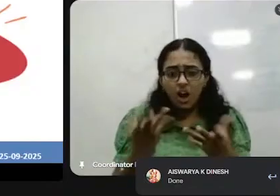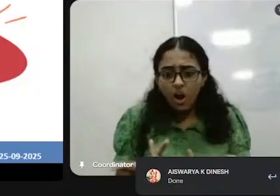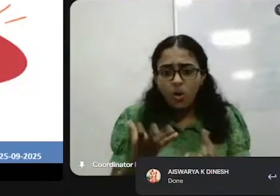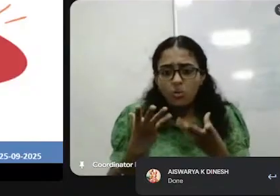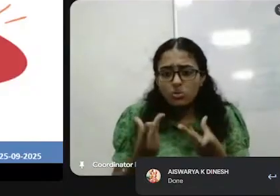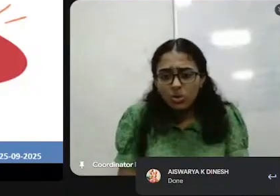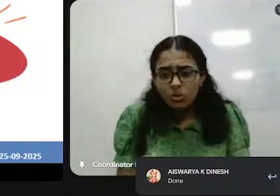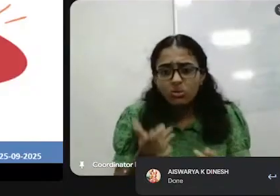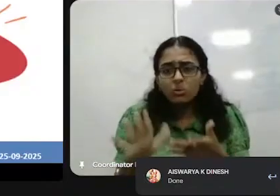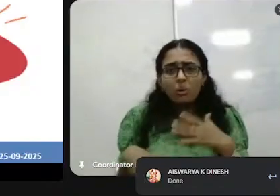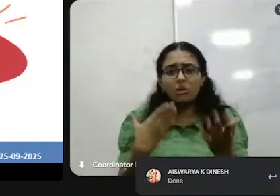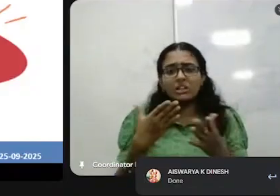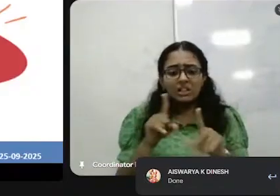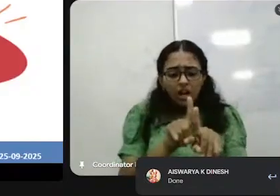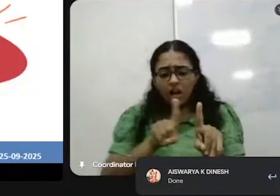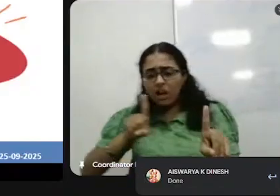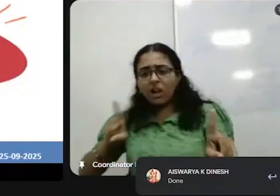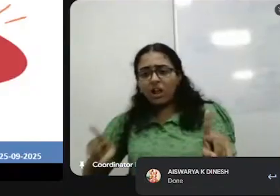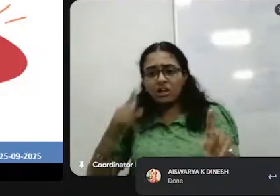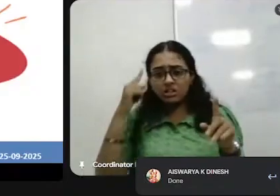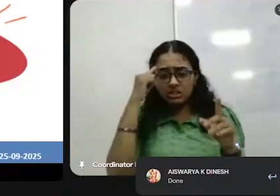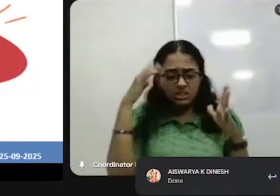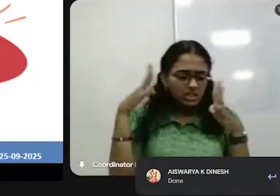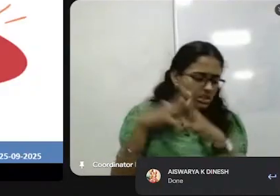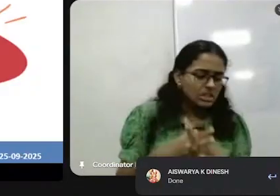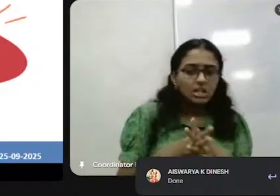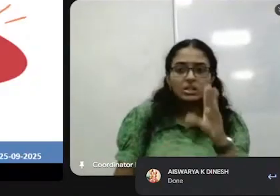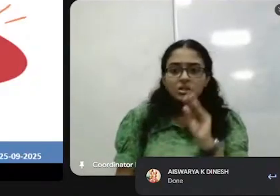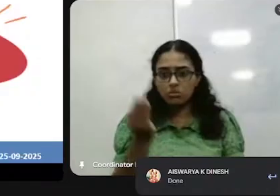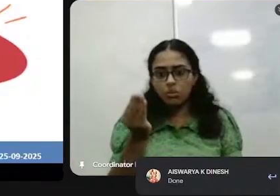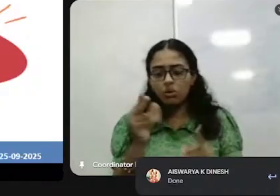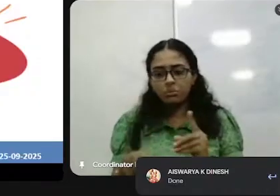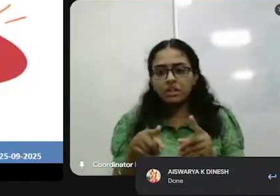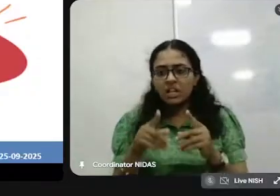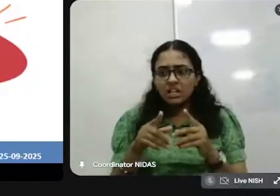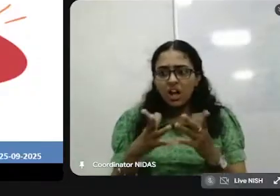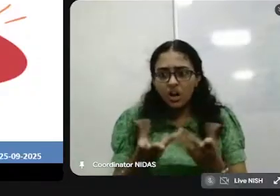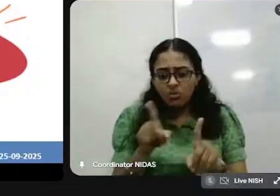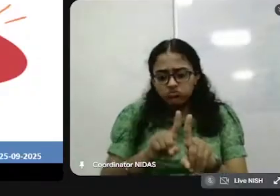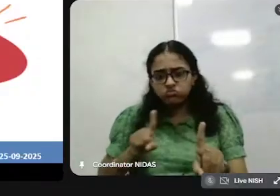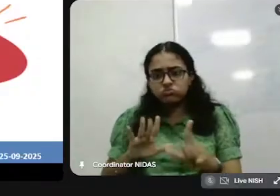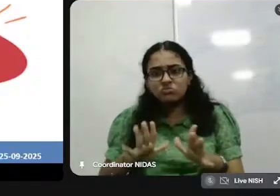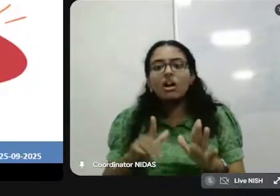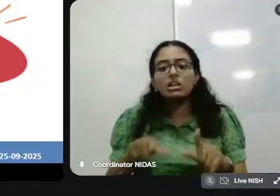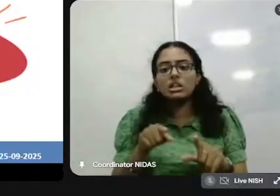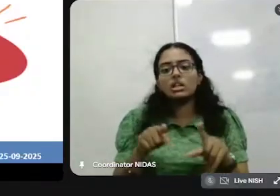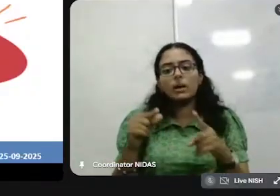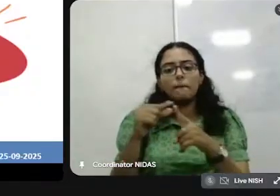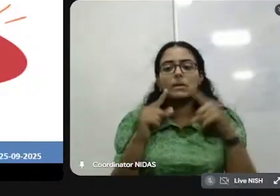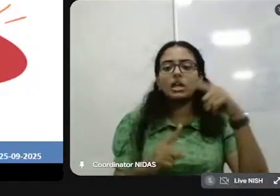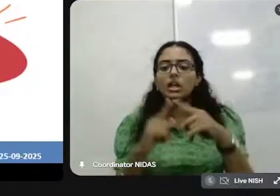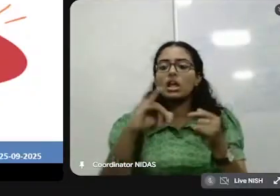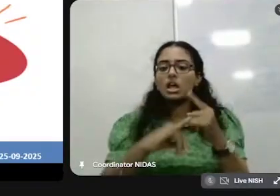മാറി നിൽക്കുന്ന അവസ്ഥ, അതേപോലെ സ്ട്രെസ് കൂടുന്ന അവസ്ഥ, ഇതൊക്കെയാണ് PTSDയിൽ കൂടുതൽ കാണപ്പെടുക. അപ്പൊ PTSD സ്ട്രോക്ക്